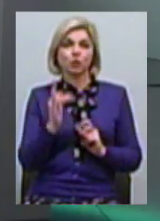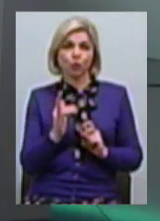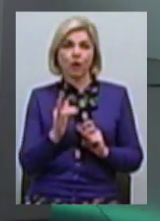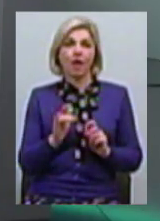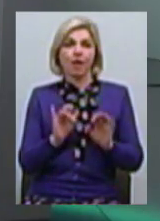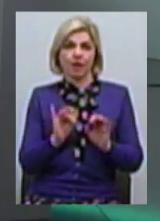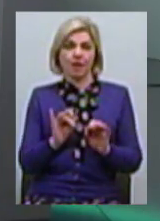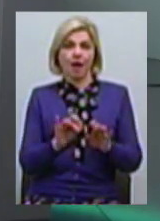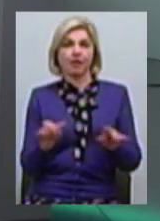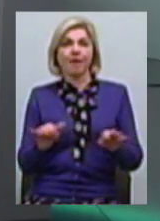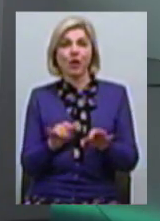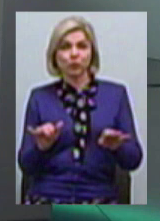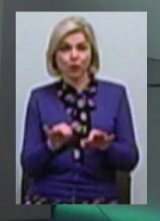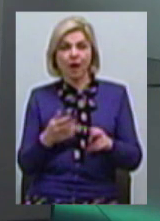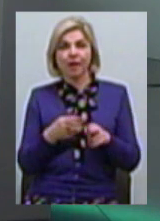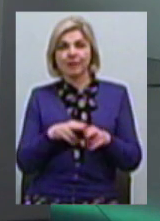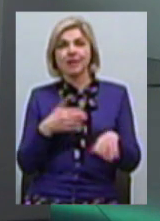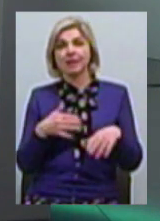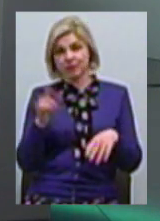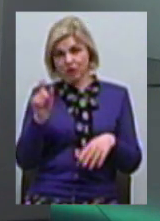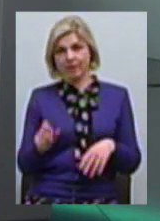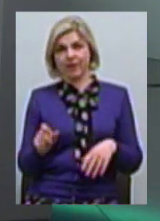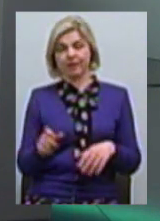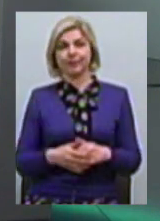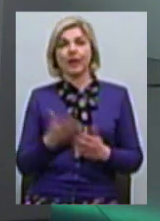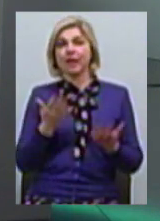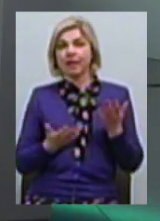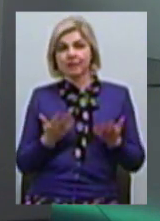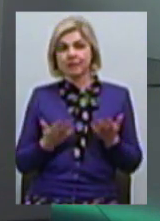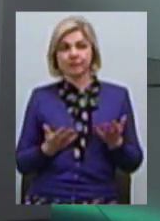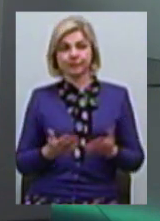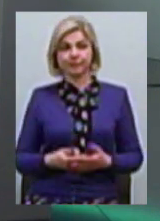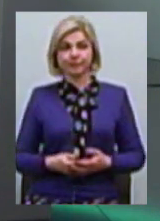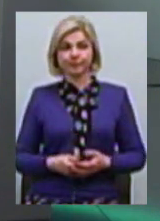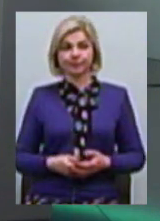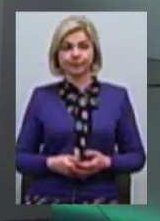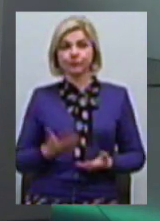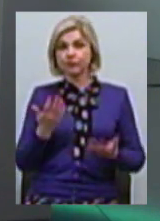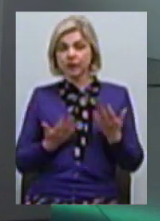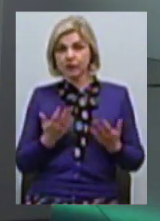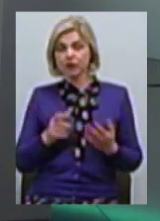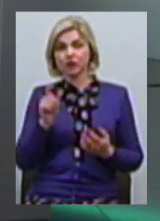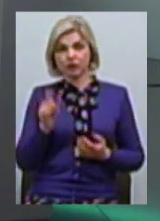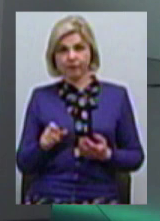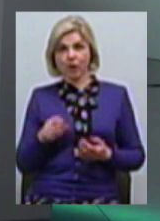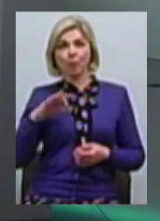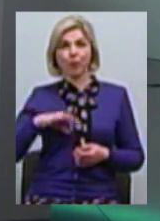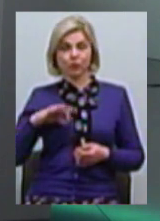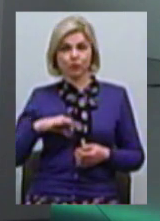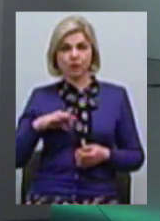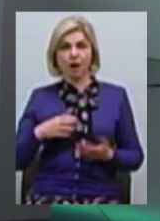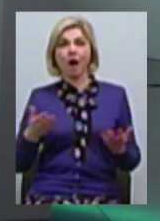клавиатурой. Вот это самое слабое звено – это человек. То есть если любой человек,